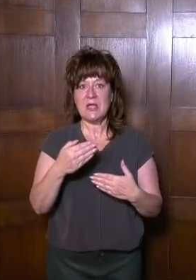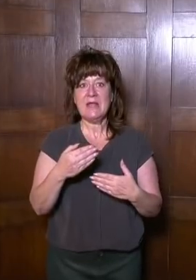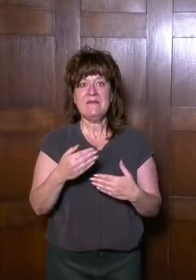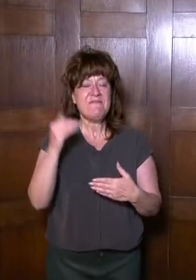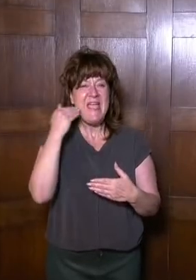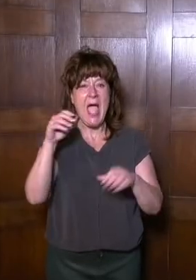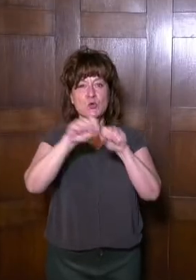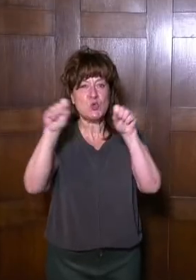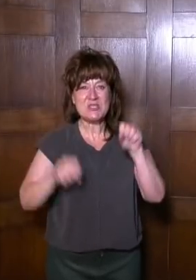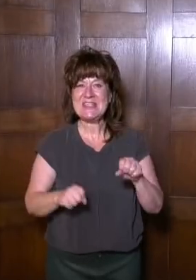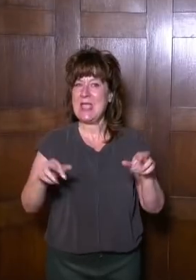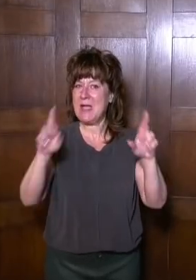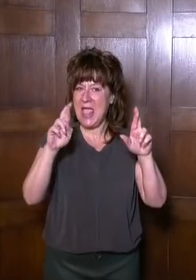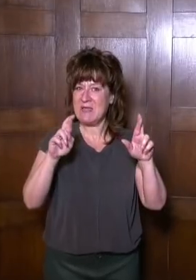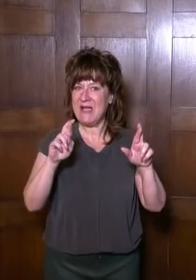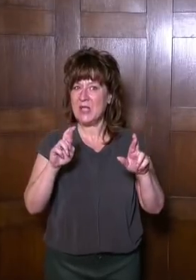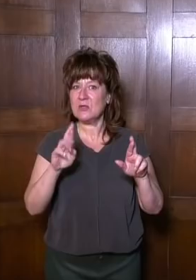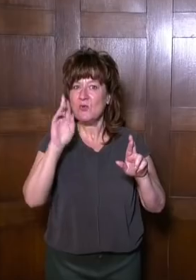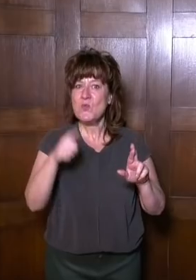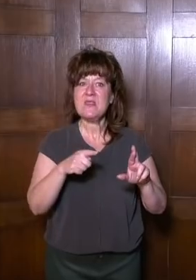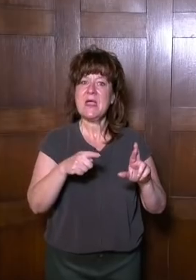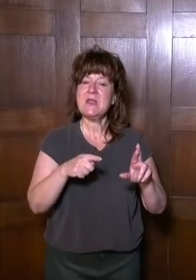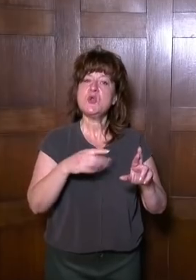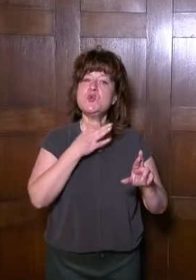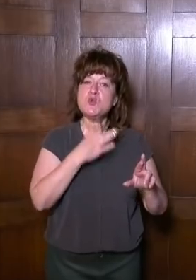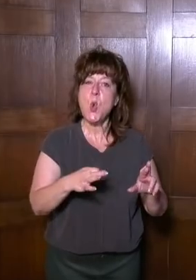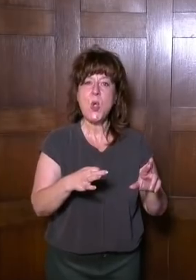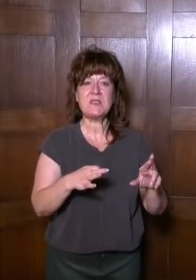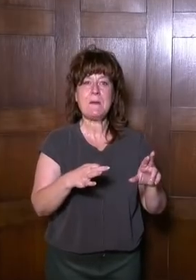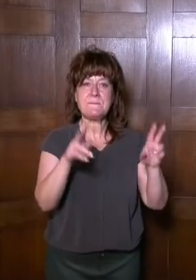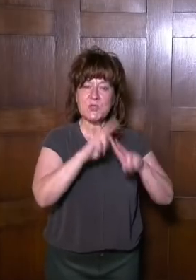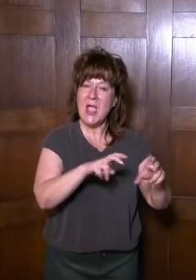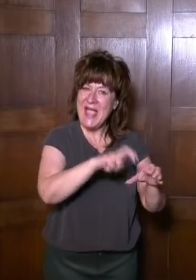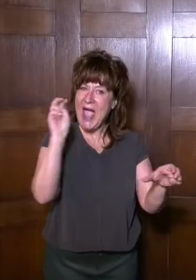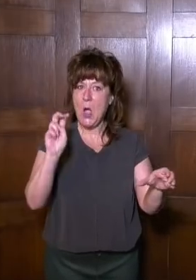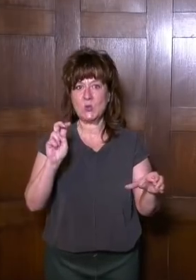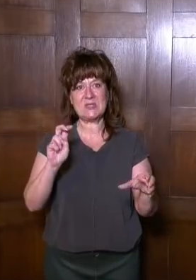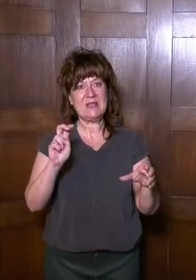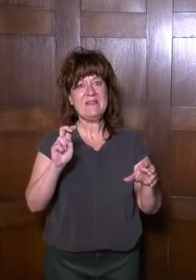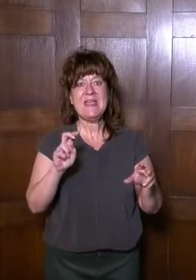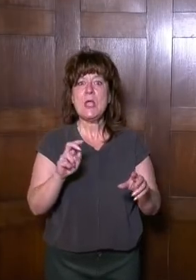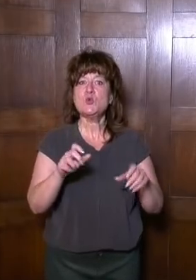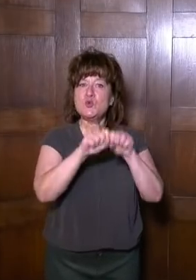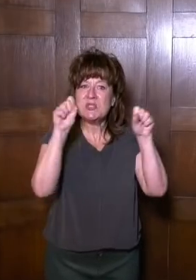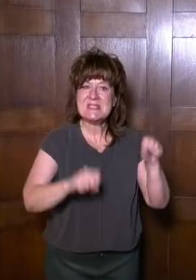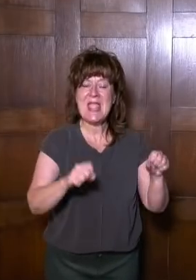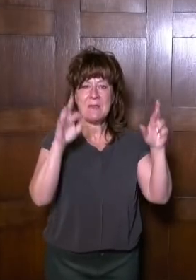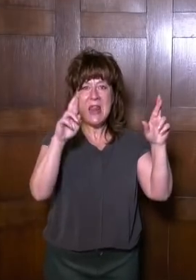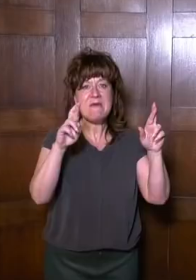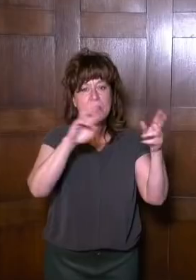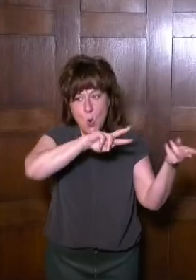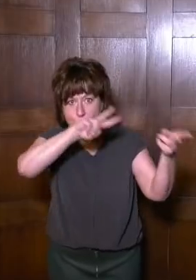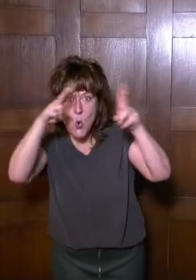wer nicht. Wir müssen raus aus dieser Notbetreuung, wer ist hier systemrelevant, hin zu einem irgendwie gearteten